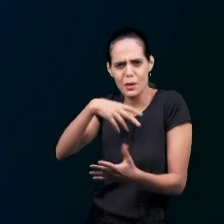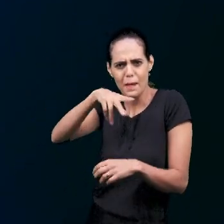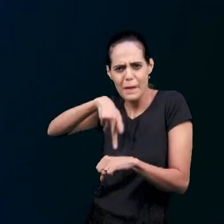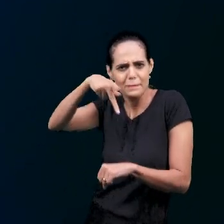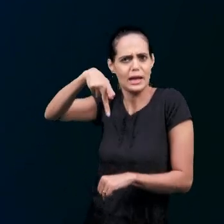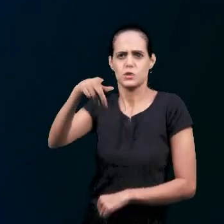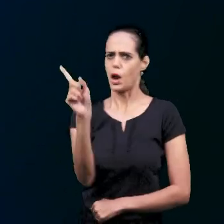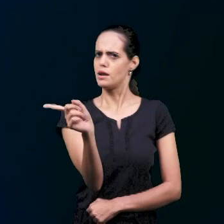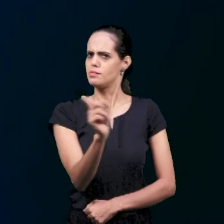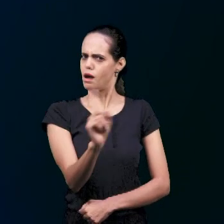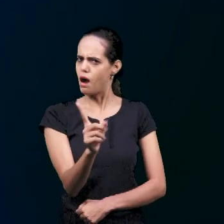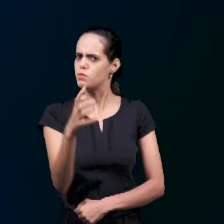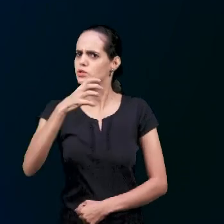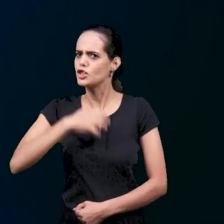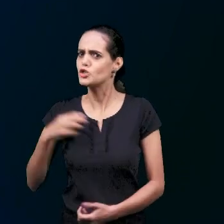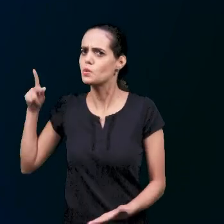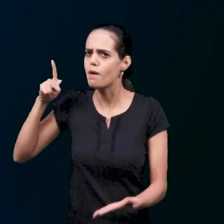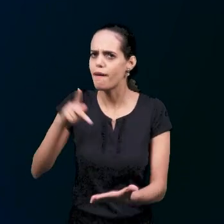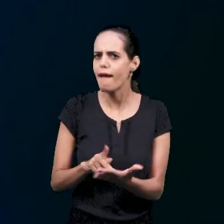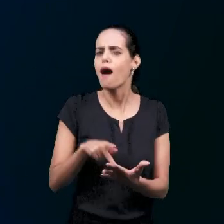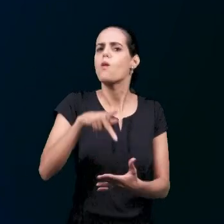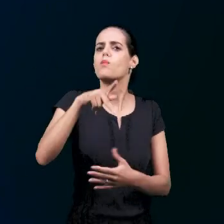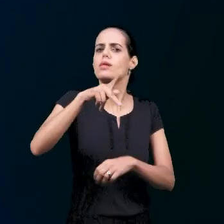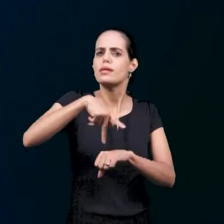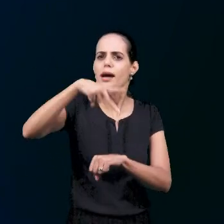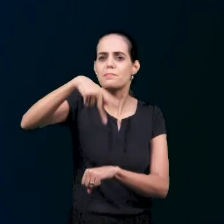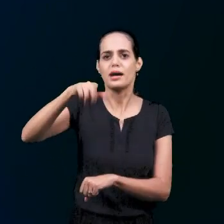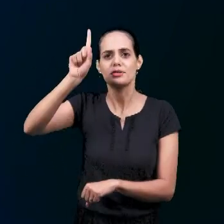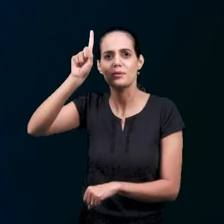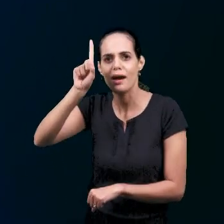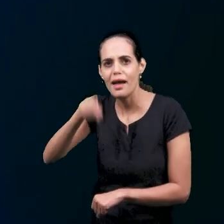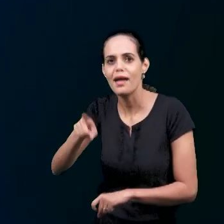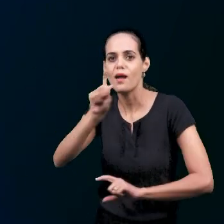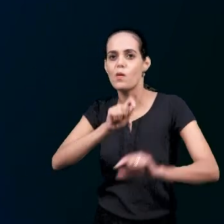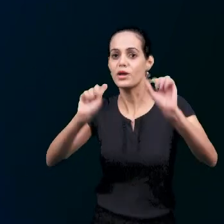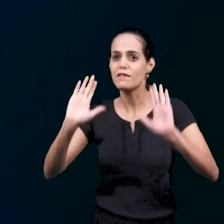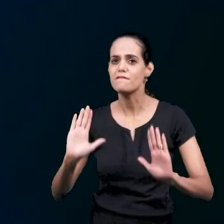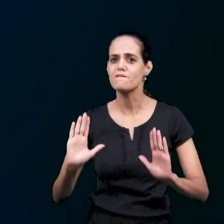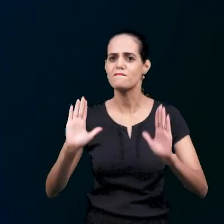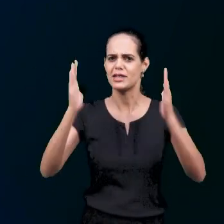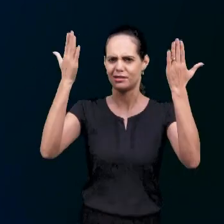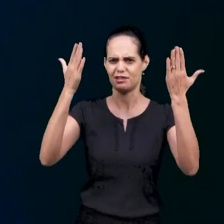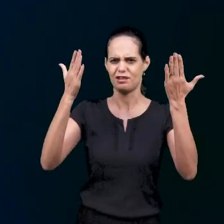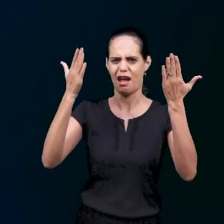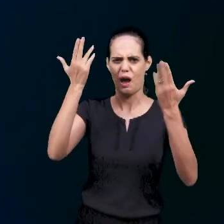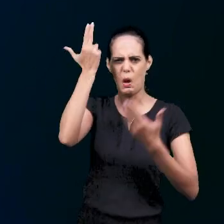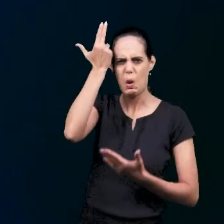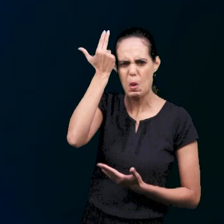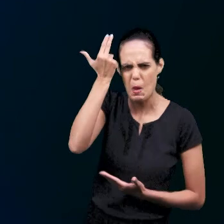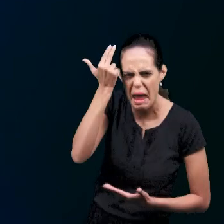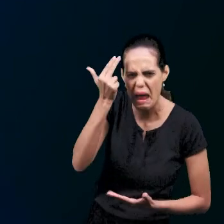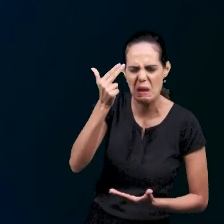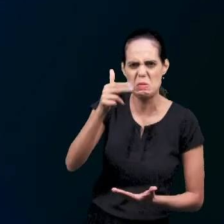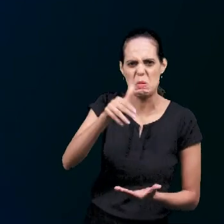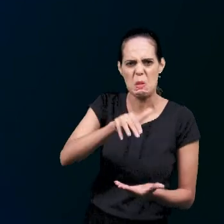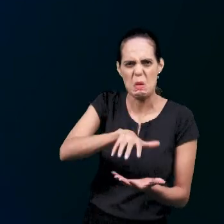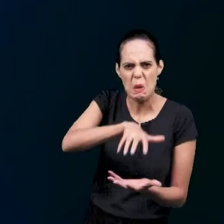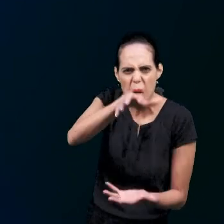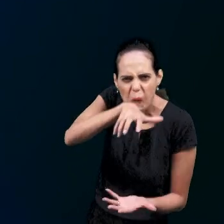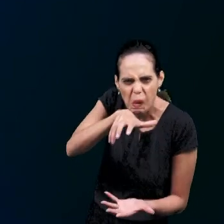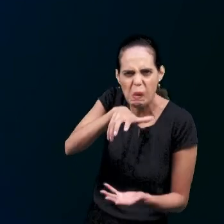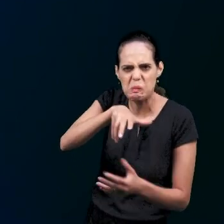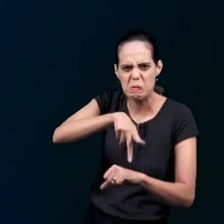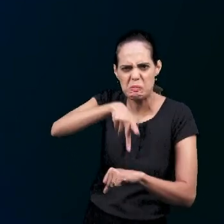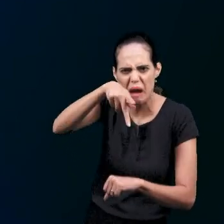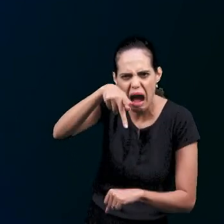Pâque? Non, le sens de la Pâque est, nous savons pourquoi nous se